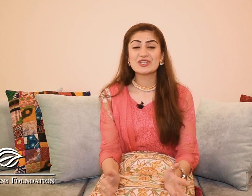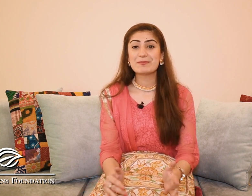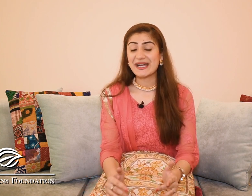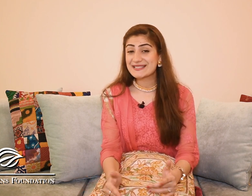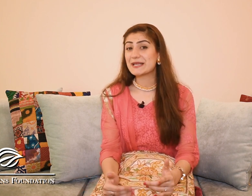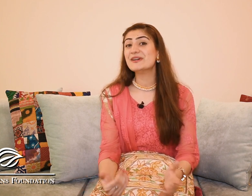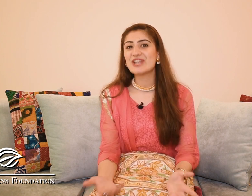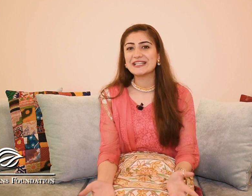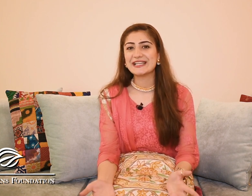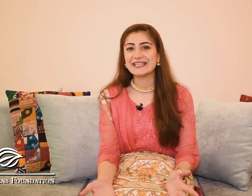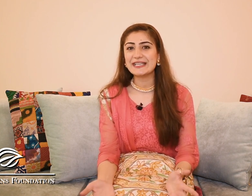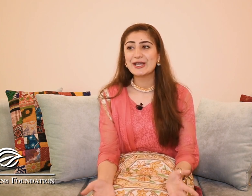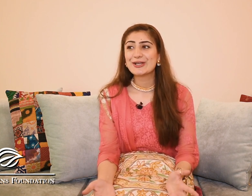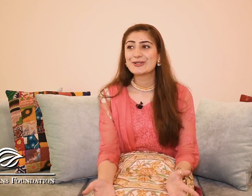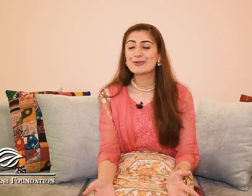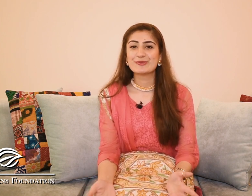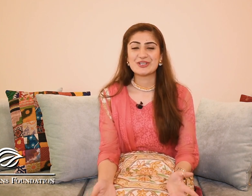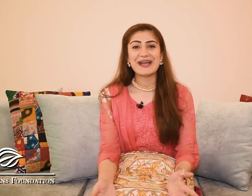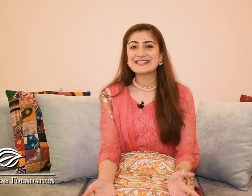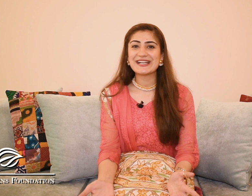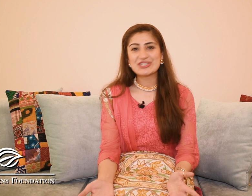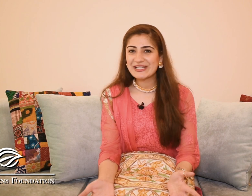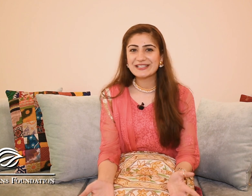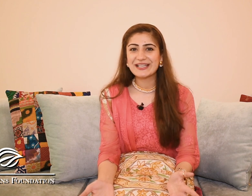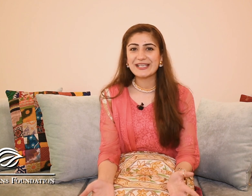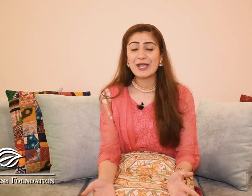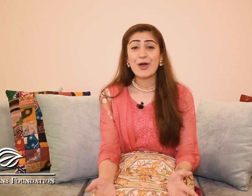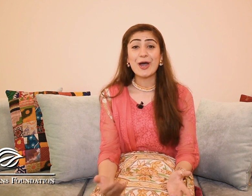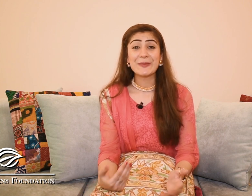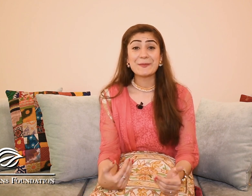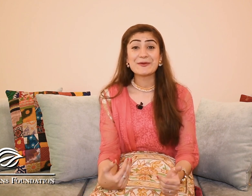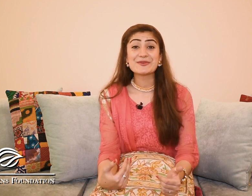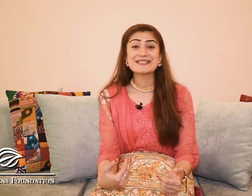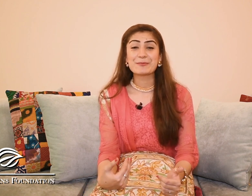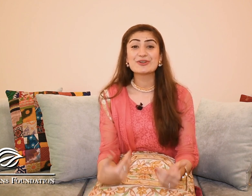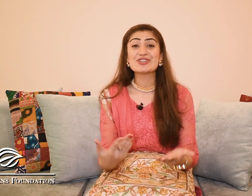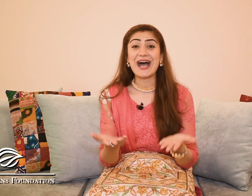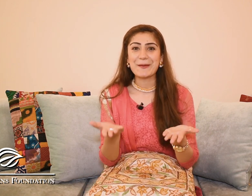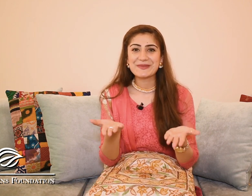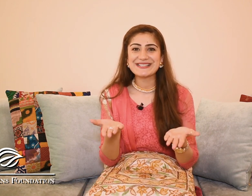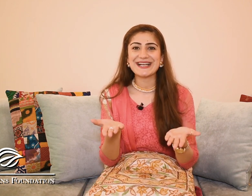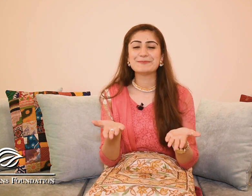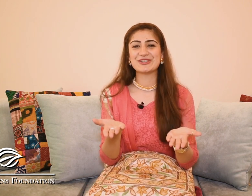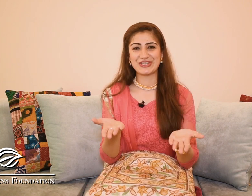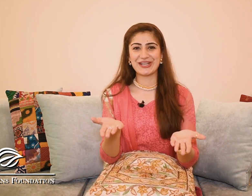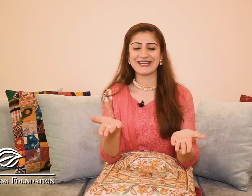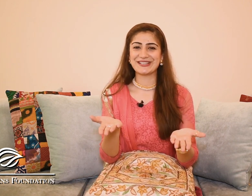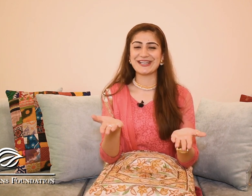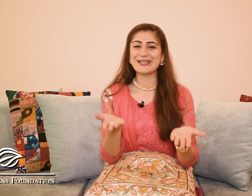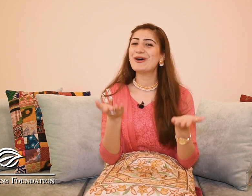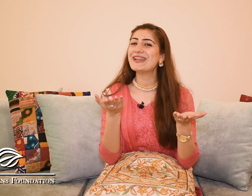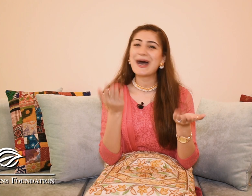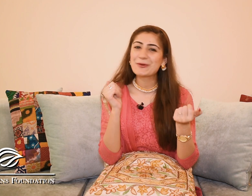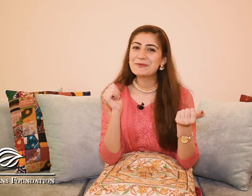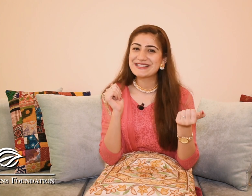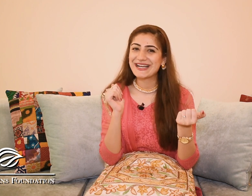देखकर मुझे मैथ्स समझ आने लगी, तो मुझे मैथ्स अच्छी लगने लगी और फिर मैं वो सब कुछ आपके साथ भी शेयर करती